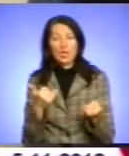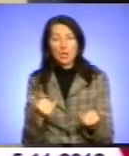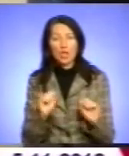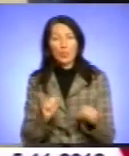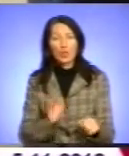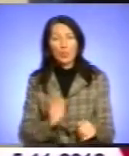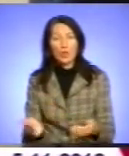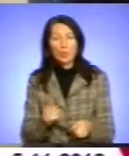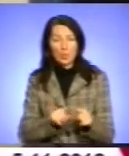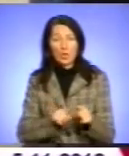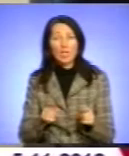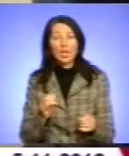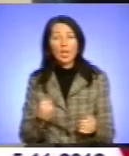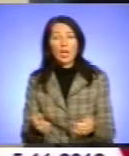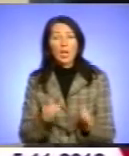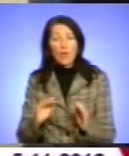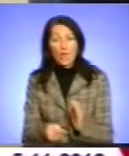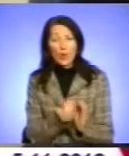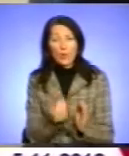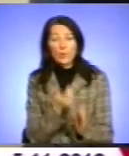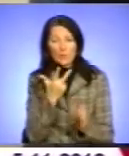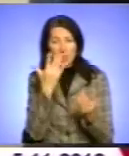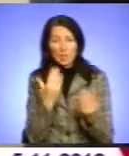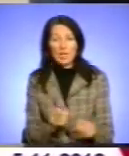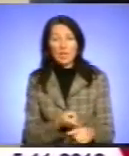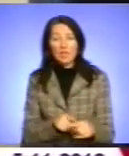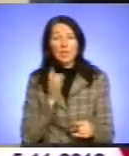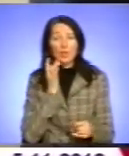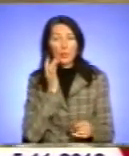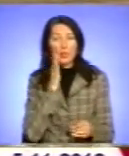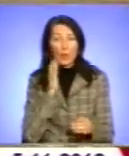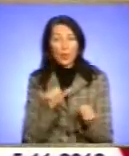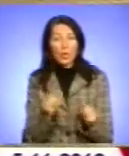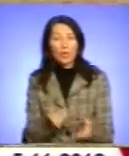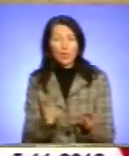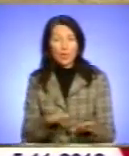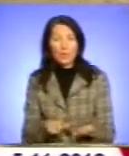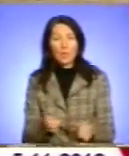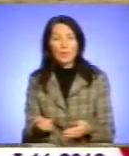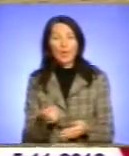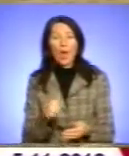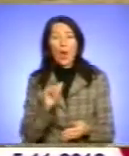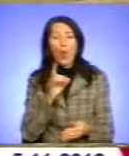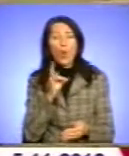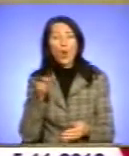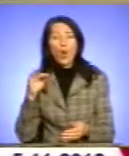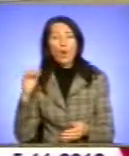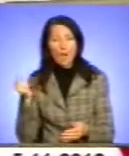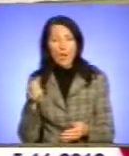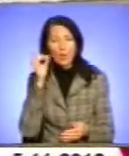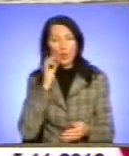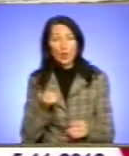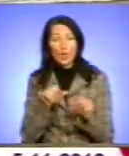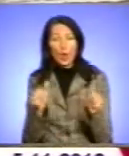можна було б їх зібрати і викопати за 3 дні, цей цукровий буряк, який залишився. Врожайність солодких коренів цьогоріч на